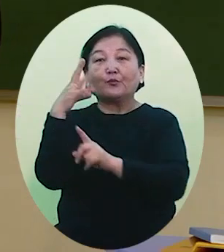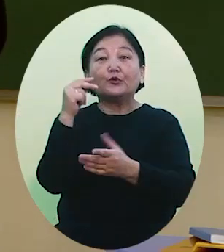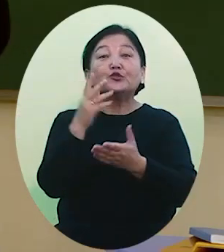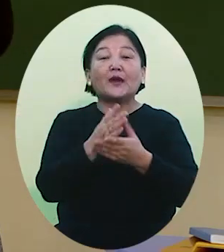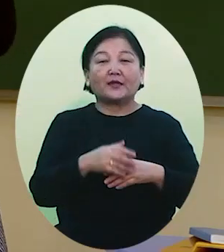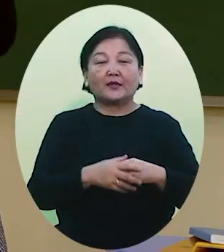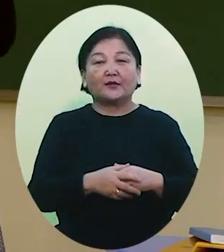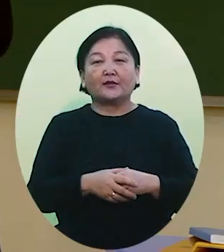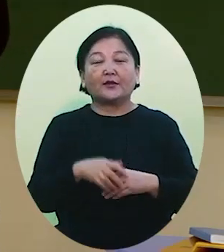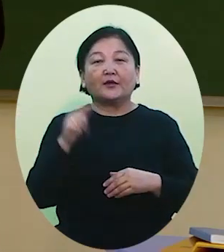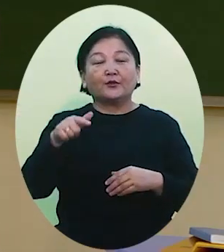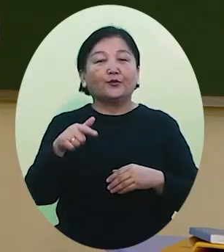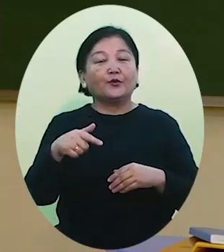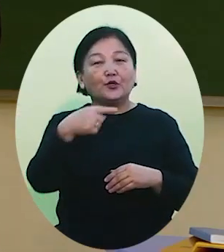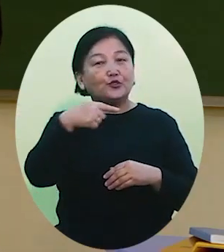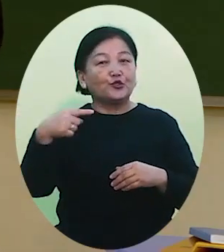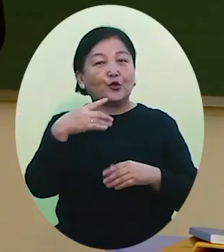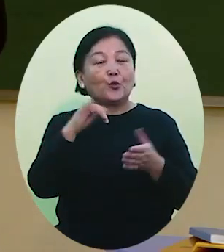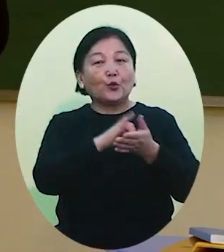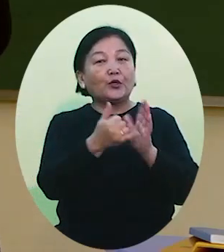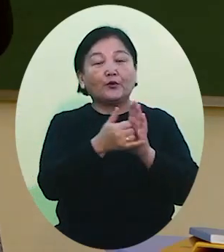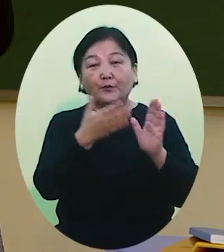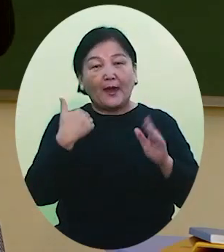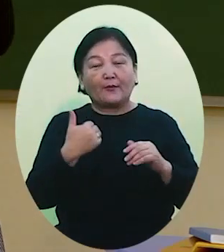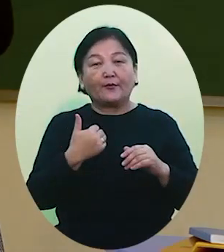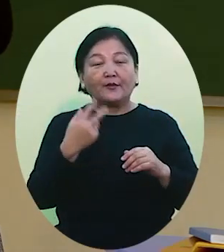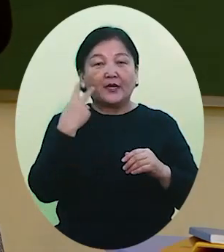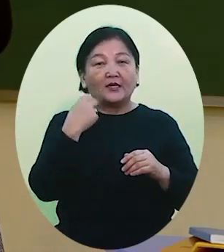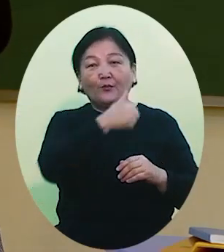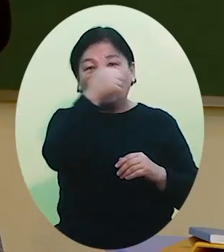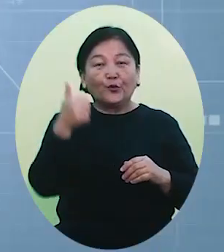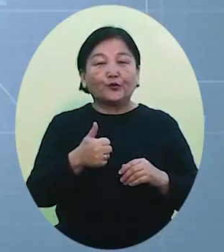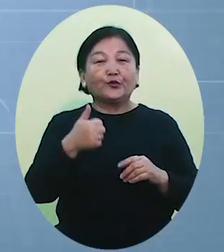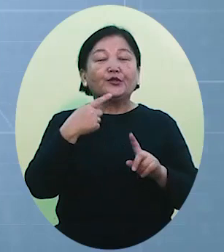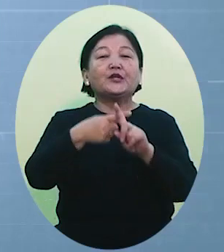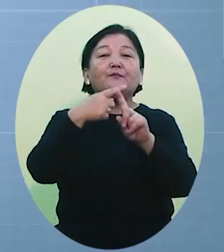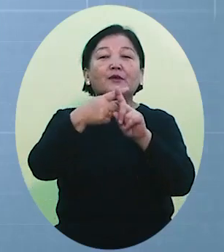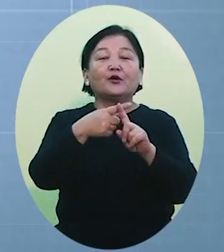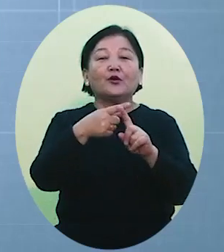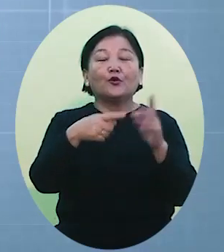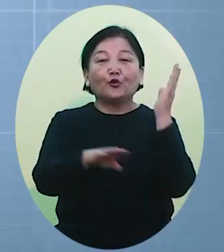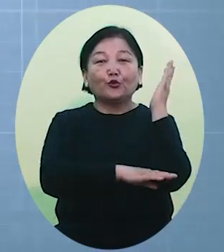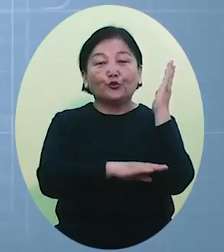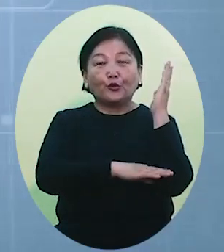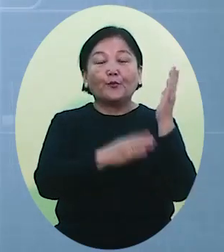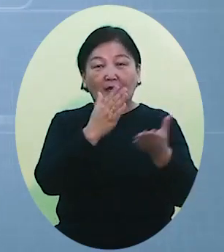1-р мөчөд л дүрслэгдэх юм байна. За 1-р зэгнэ. Нэг